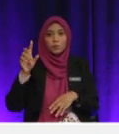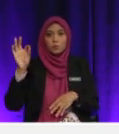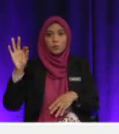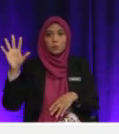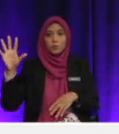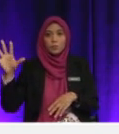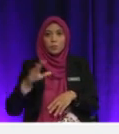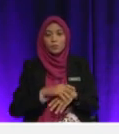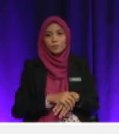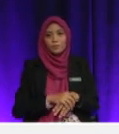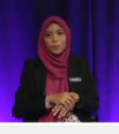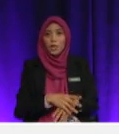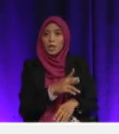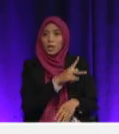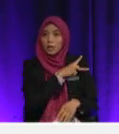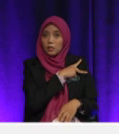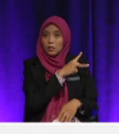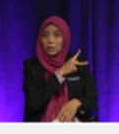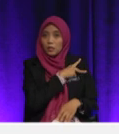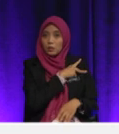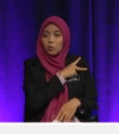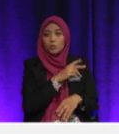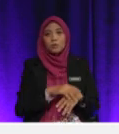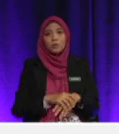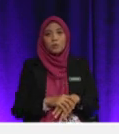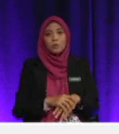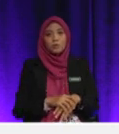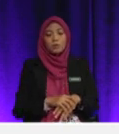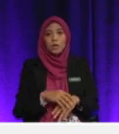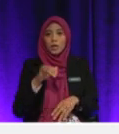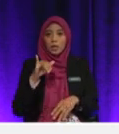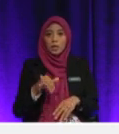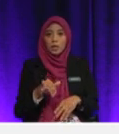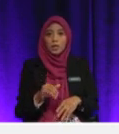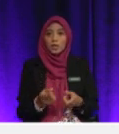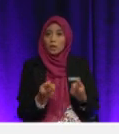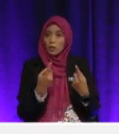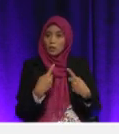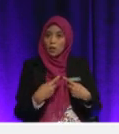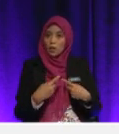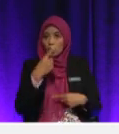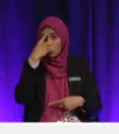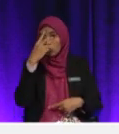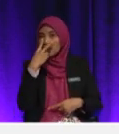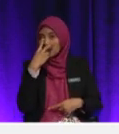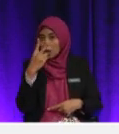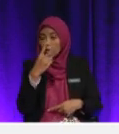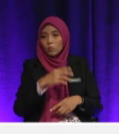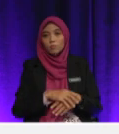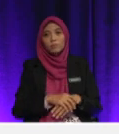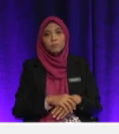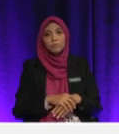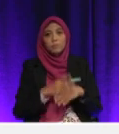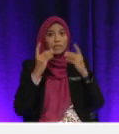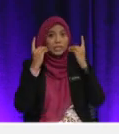merupakan ketua pegawai pelajaran bidan yang diundang ya untuk meninjau perkembangan pendidikan dan